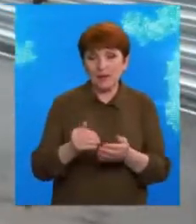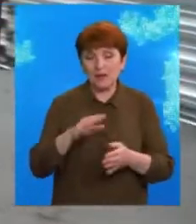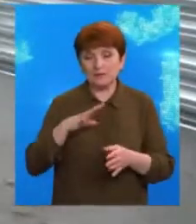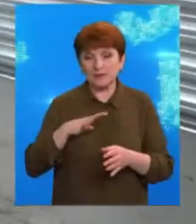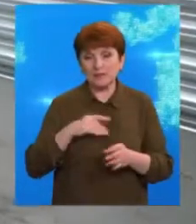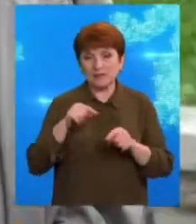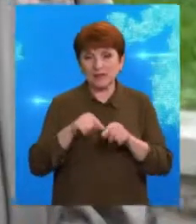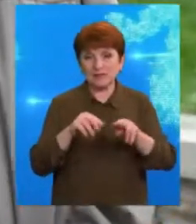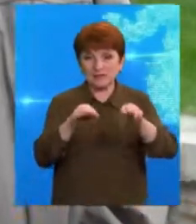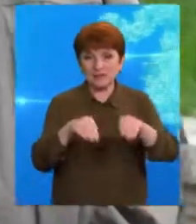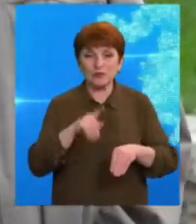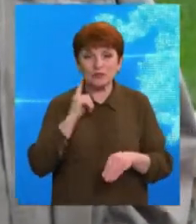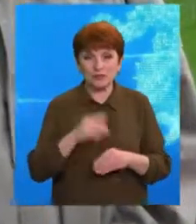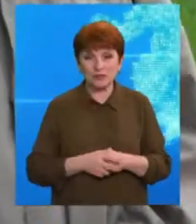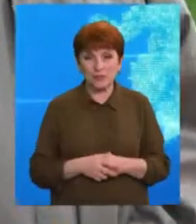зеленые насаждения.